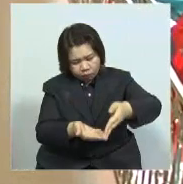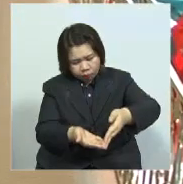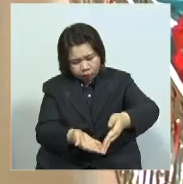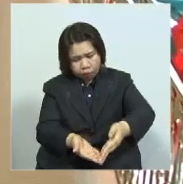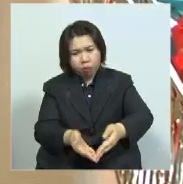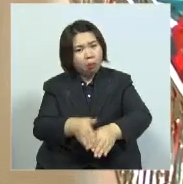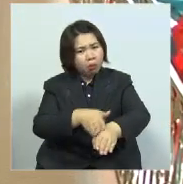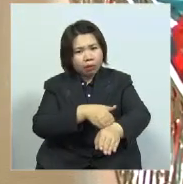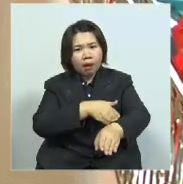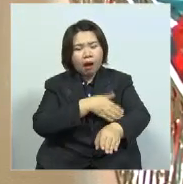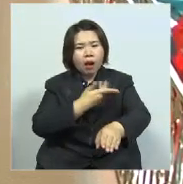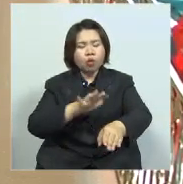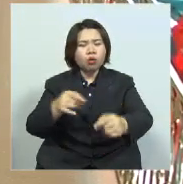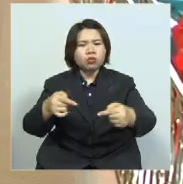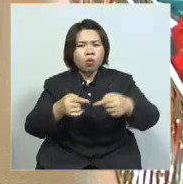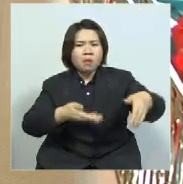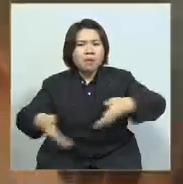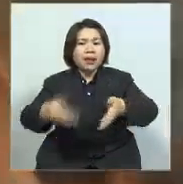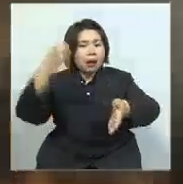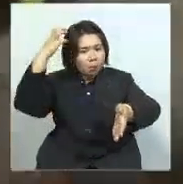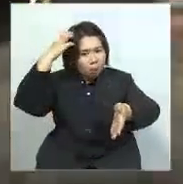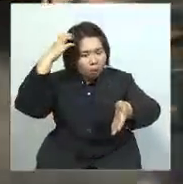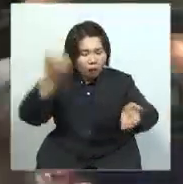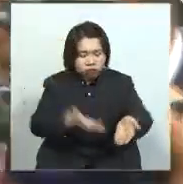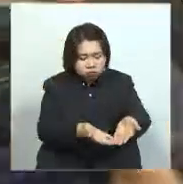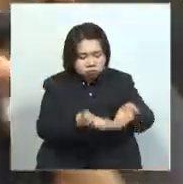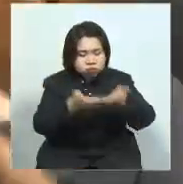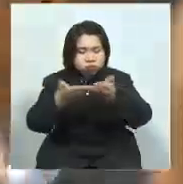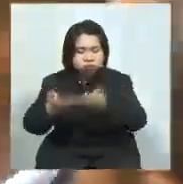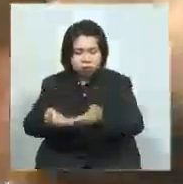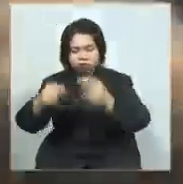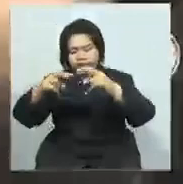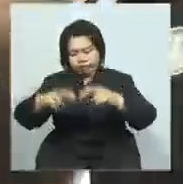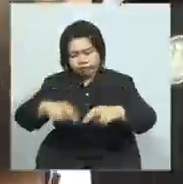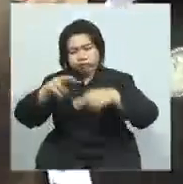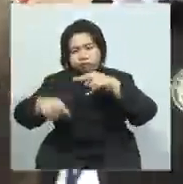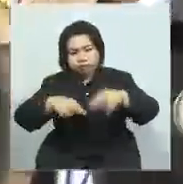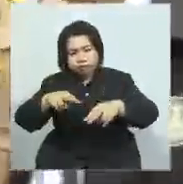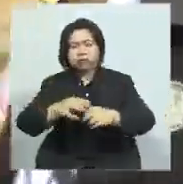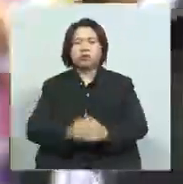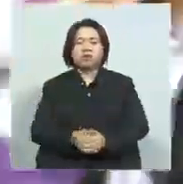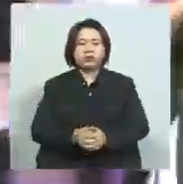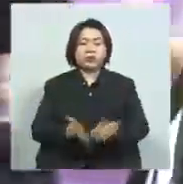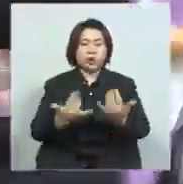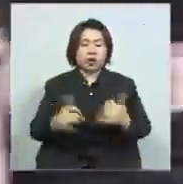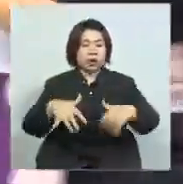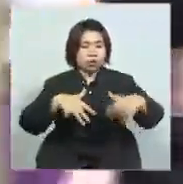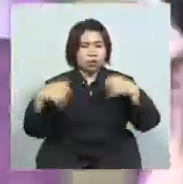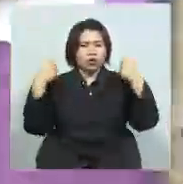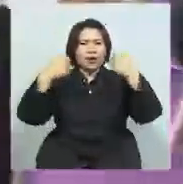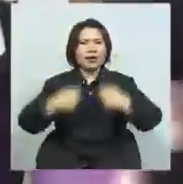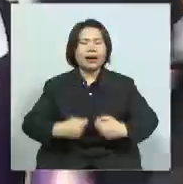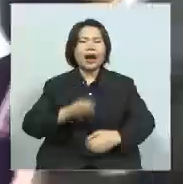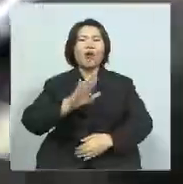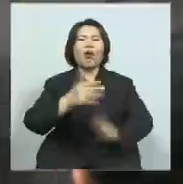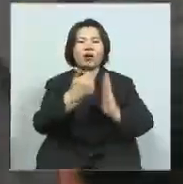และเก็บมารักษาเป็นที่ระลึกเพื่อศึกษาถึงความเป็นมาด้วยโดยโอกาสนี้ค่ะคุณผู้ชมจะเห็นว่ามีประชาชนที่แต่งกายพื้นถิ่น